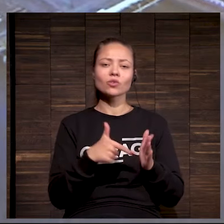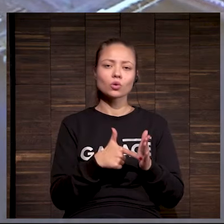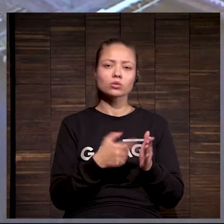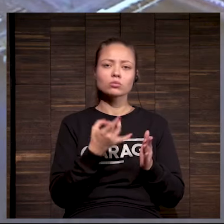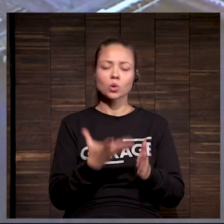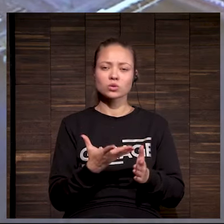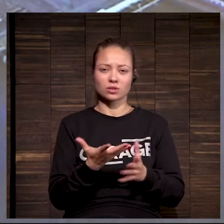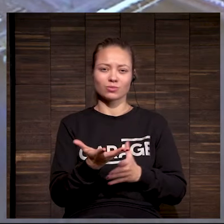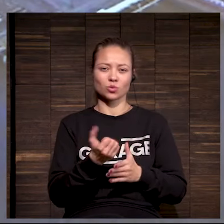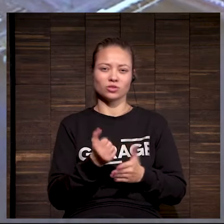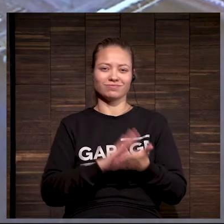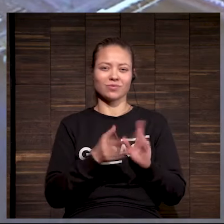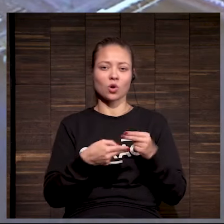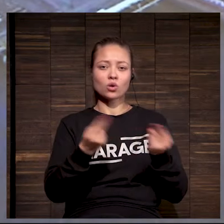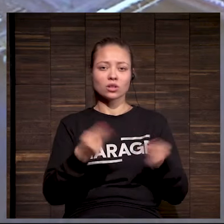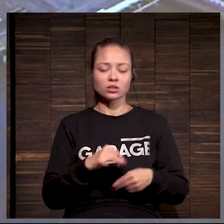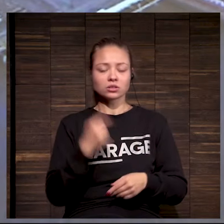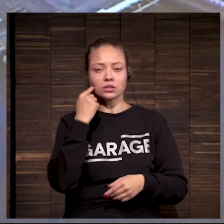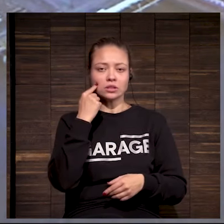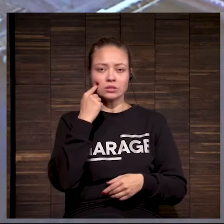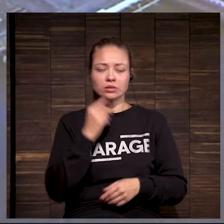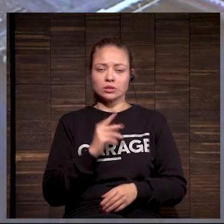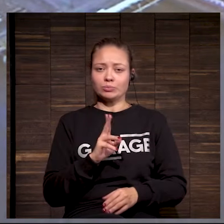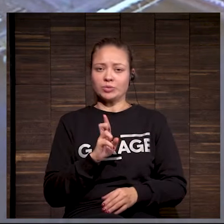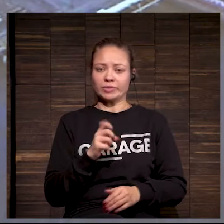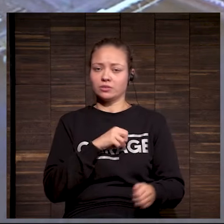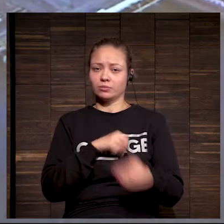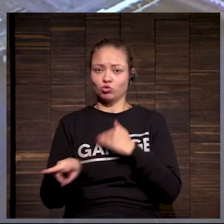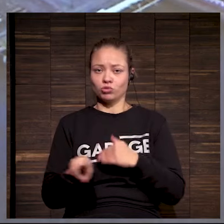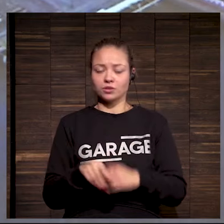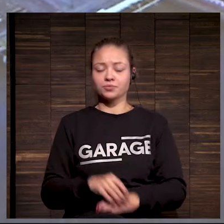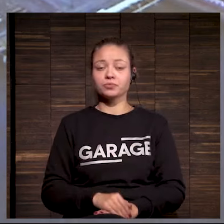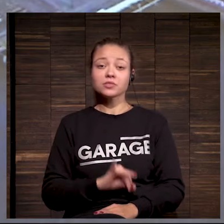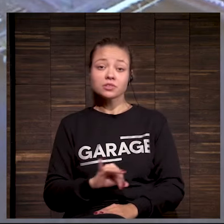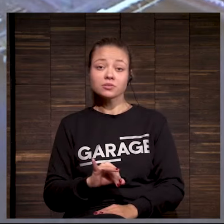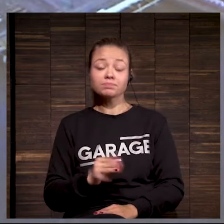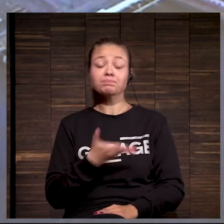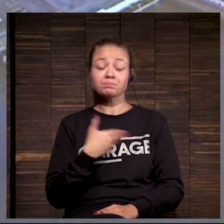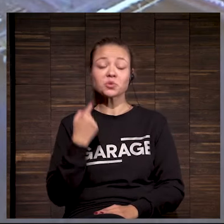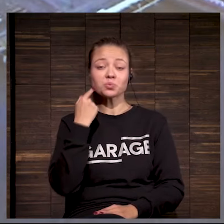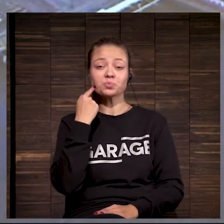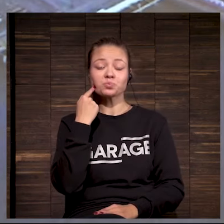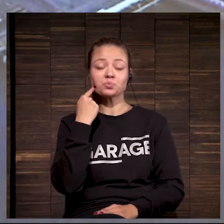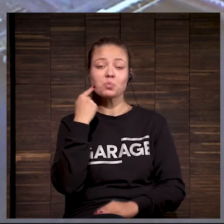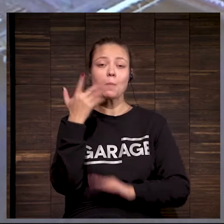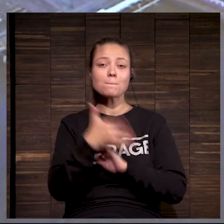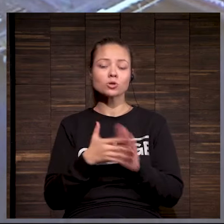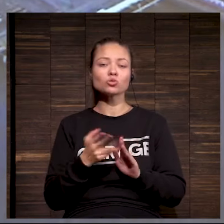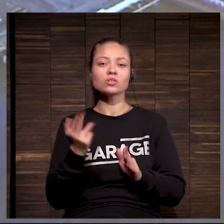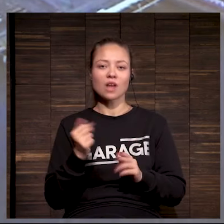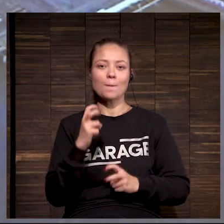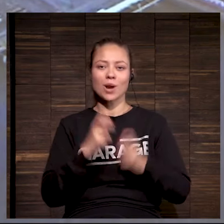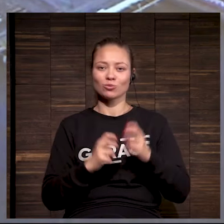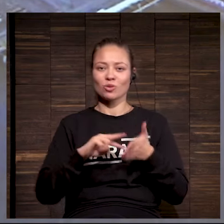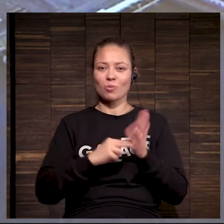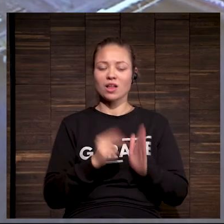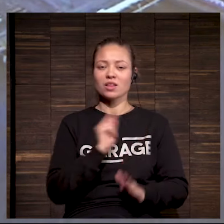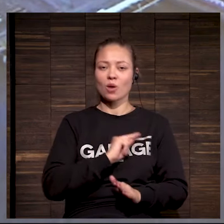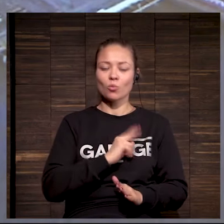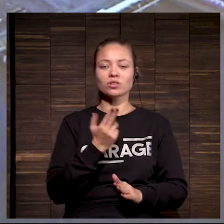получит контракт и думали только о том как бы отсюда сбежать и мы поняли что до промышленный план работает действительно